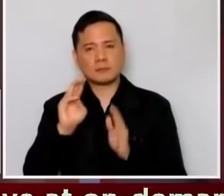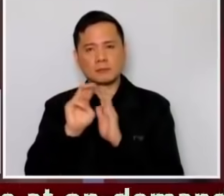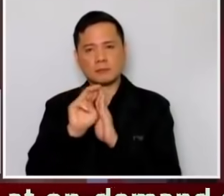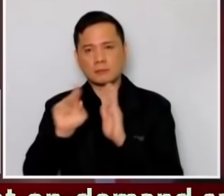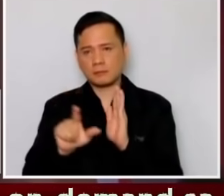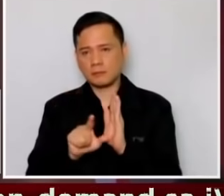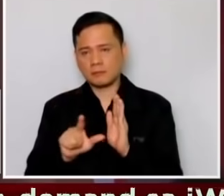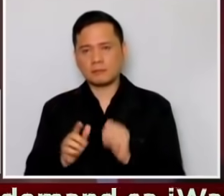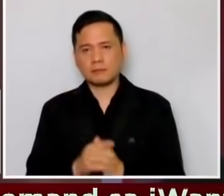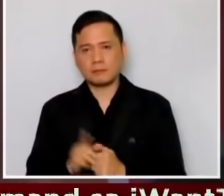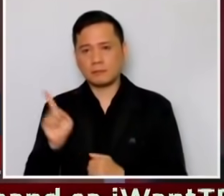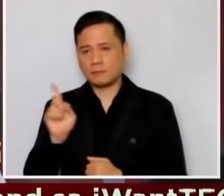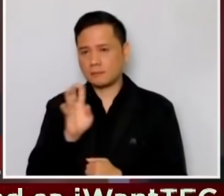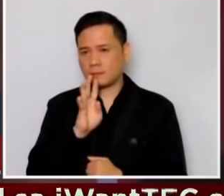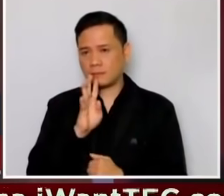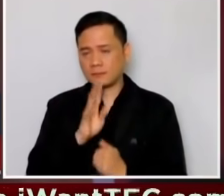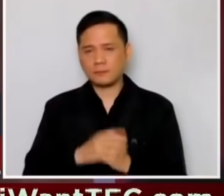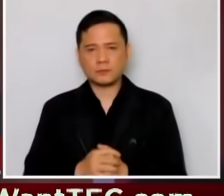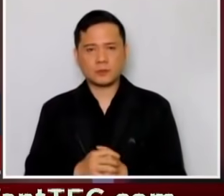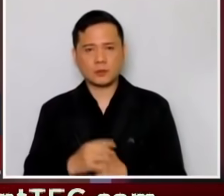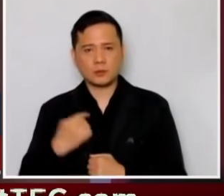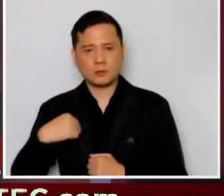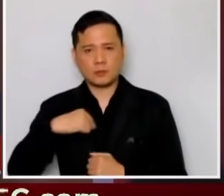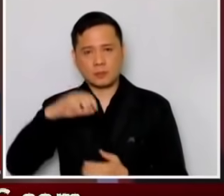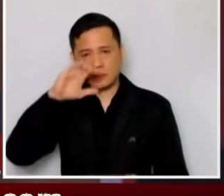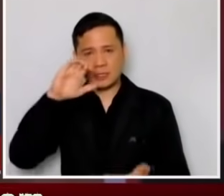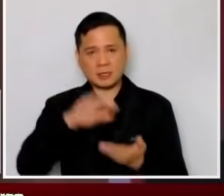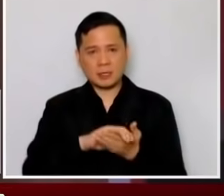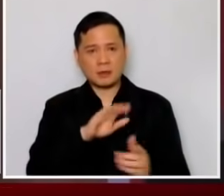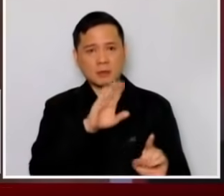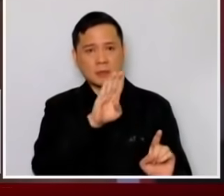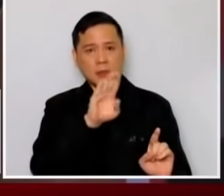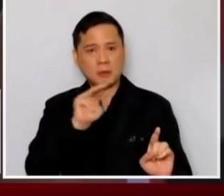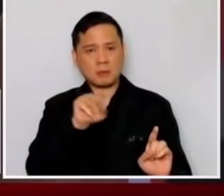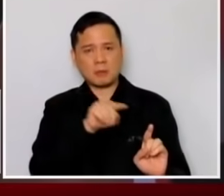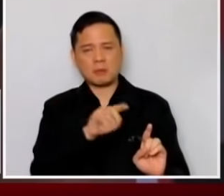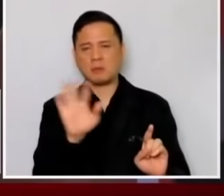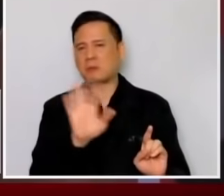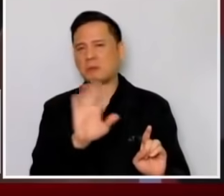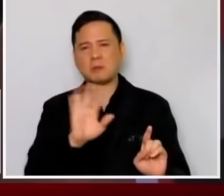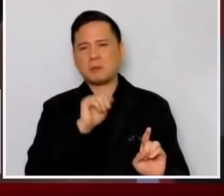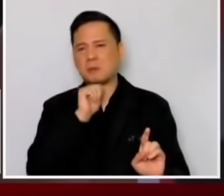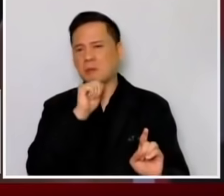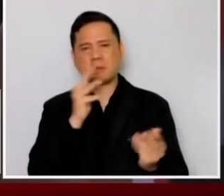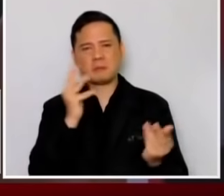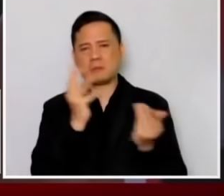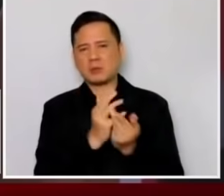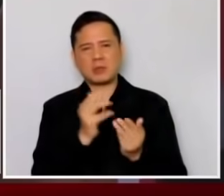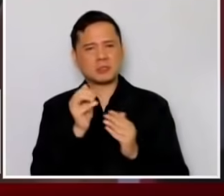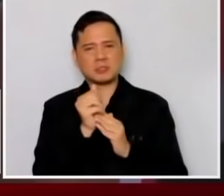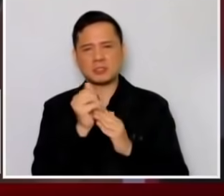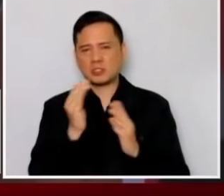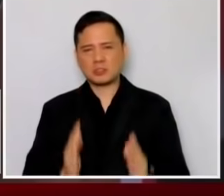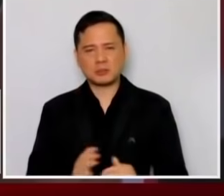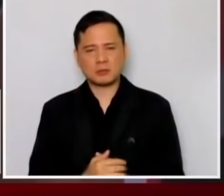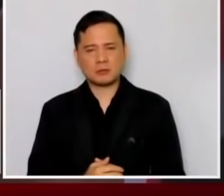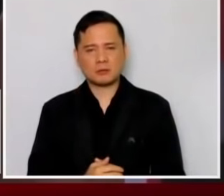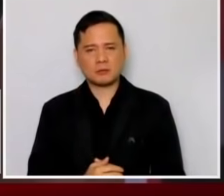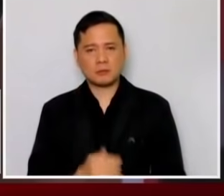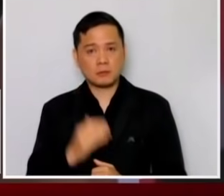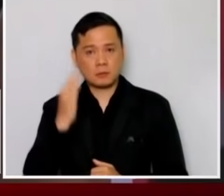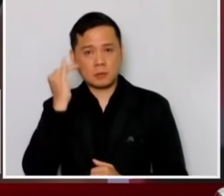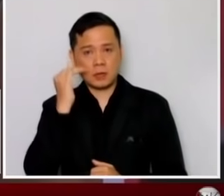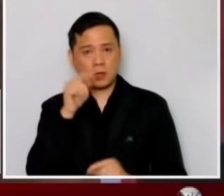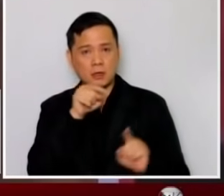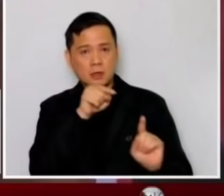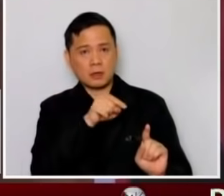ay naniniwala na hindi siya karapat-dapat na maging isang kandidato. Bakit po? Siya po ay